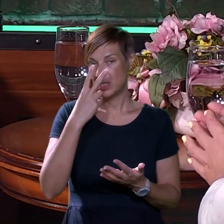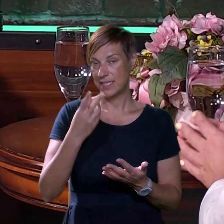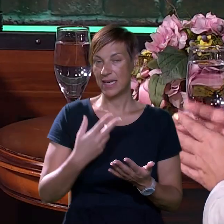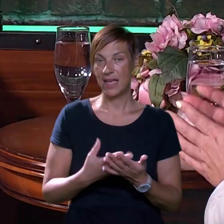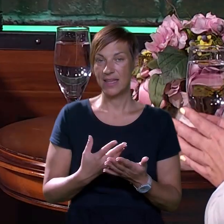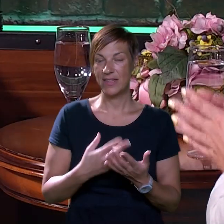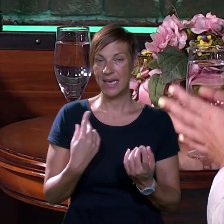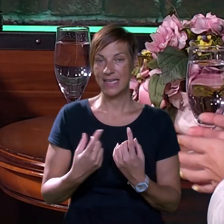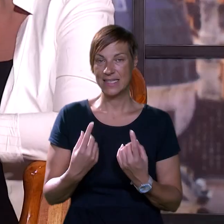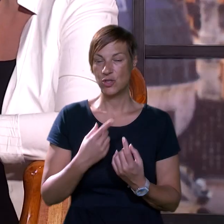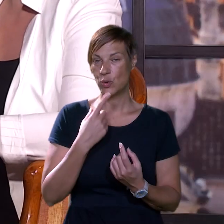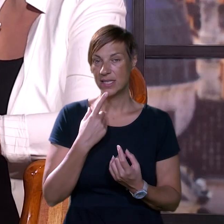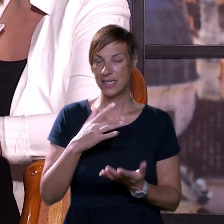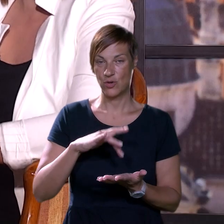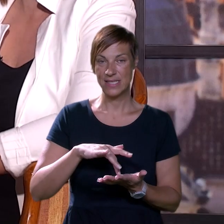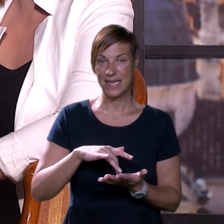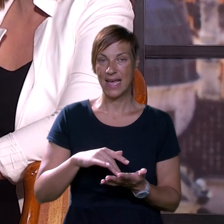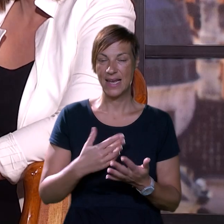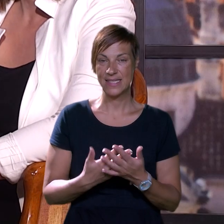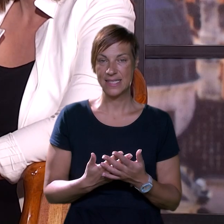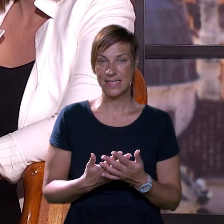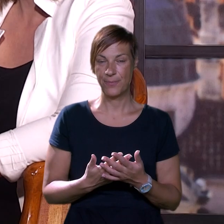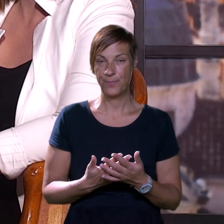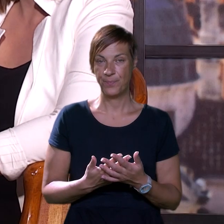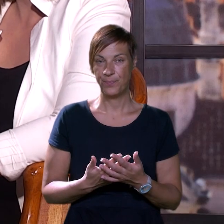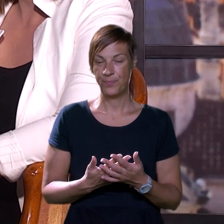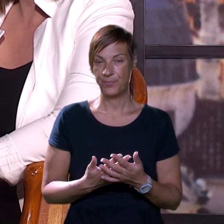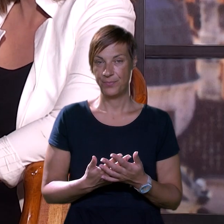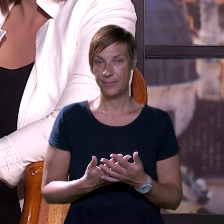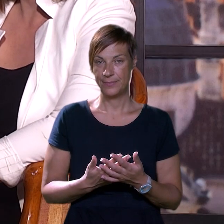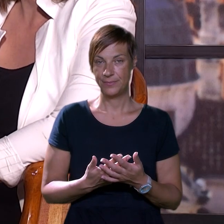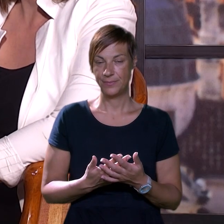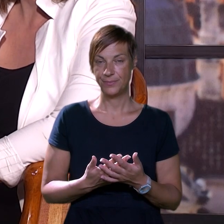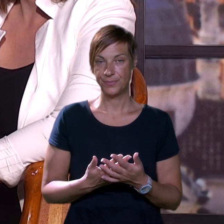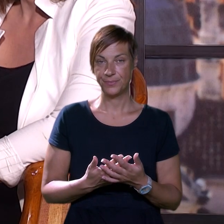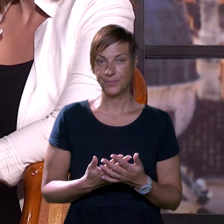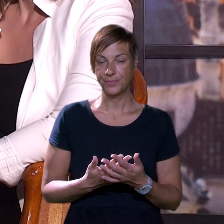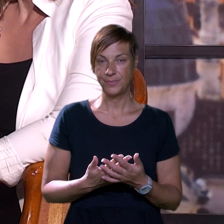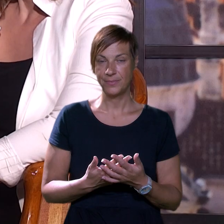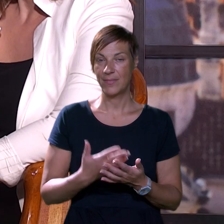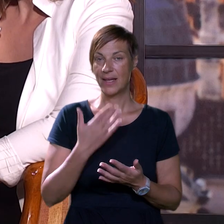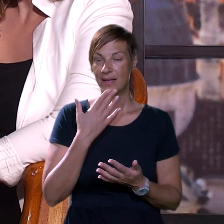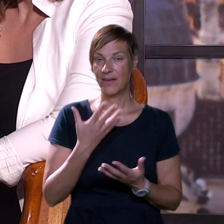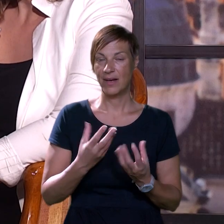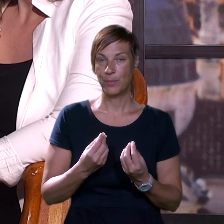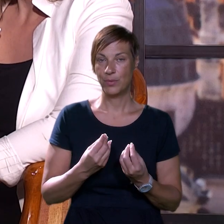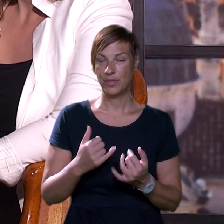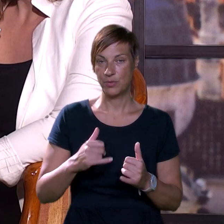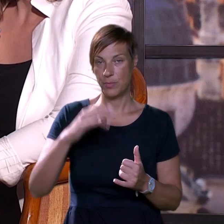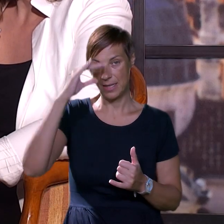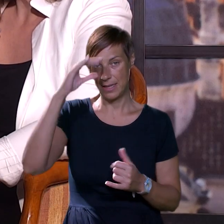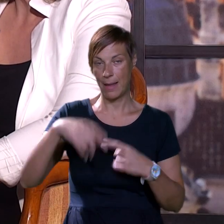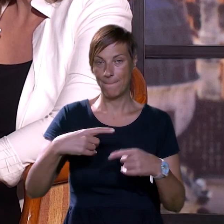sagledavate potpuno neke situacije koje se nalaze, u kojima se vi u stvari nalazite. Tako. Hvala vam puno. Sad